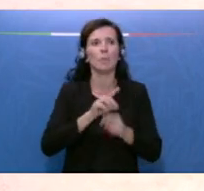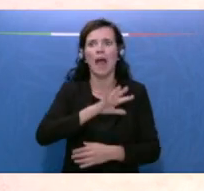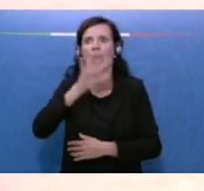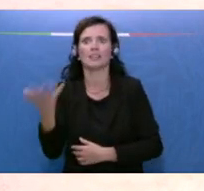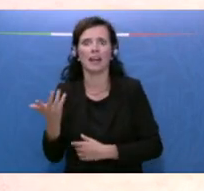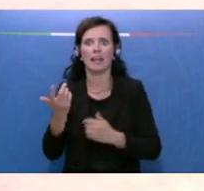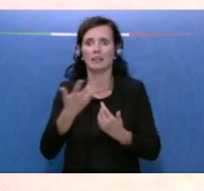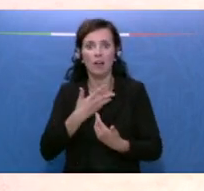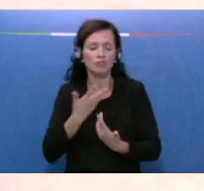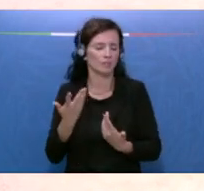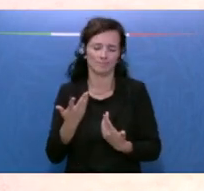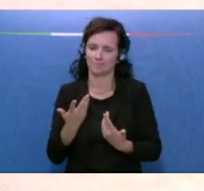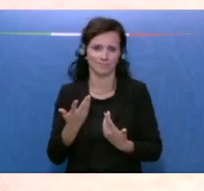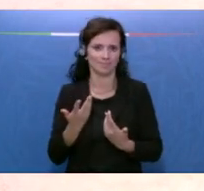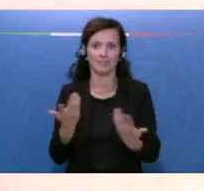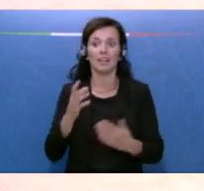sanchez